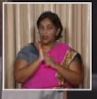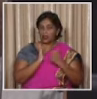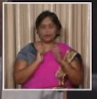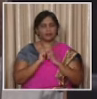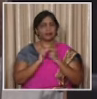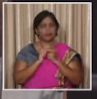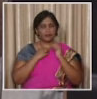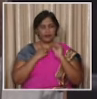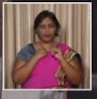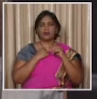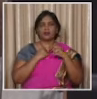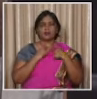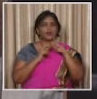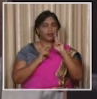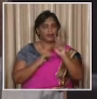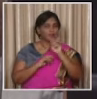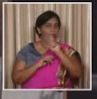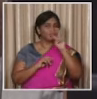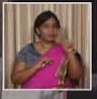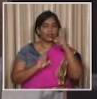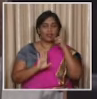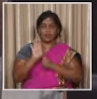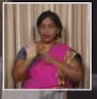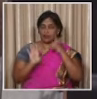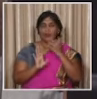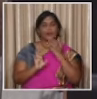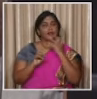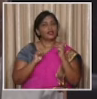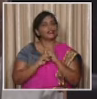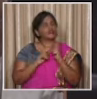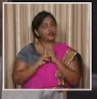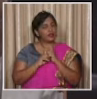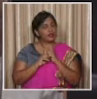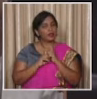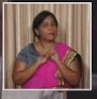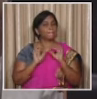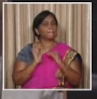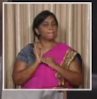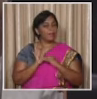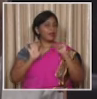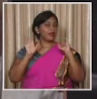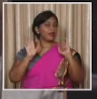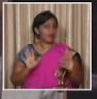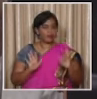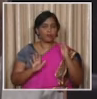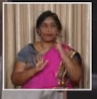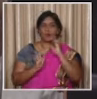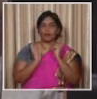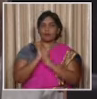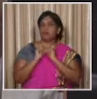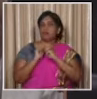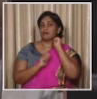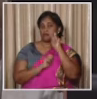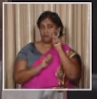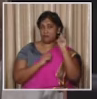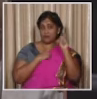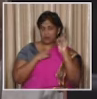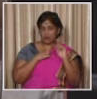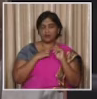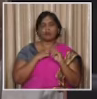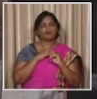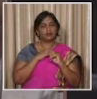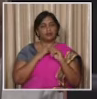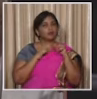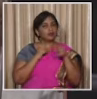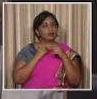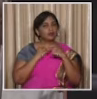රටක්. 2022 වෙද්දී අපට වසරකට ඇමරිකානු ඩොලර් බිලියන 6ක් පමණ විදේශ ණය ගෙවන්නට නියමිතව තිබුණා.